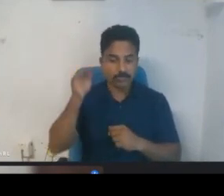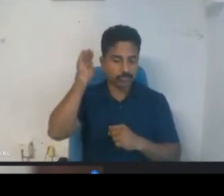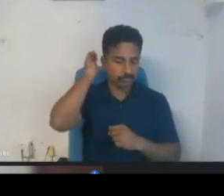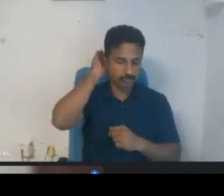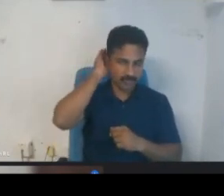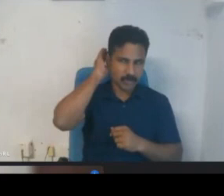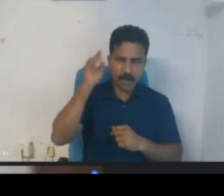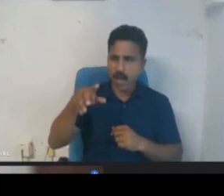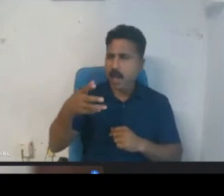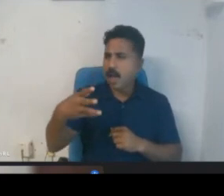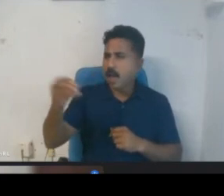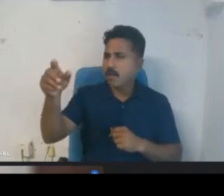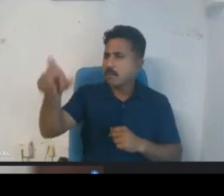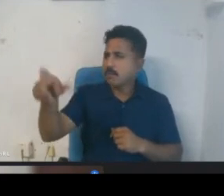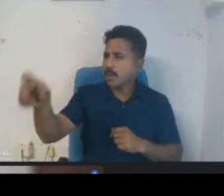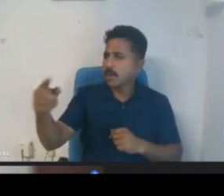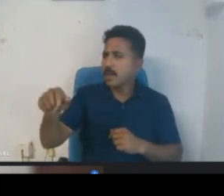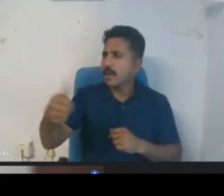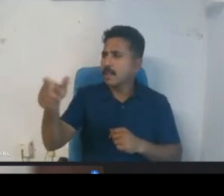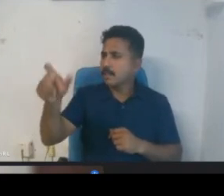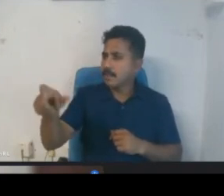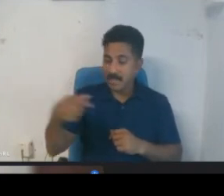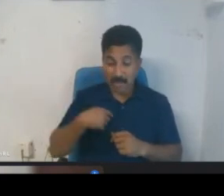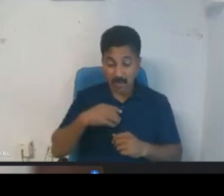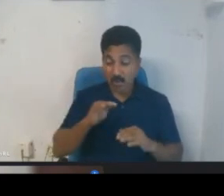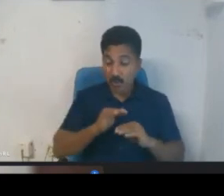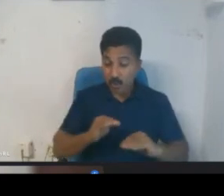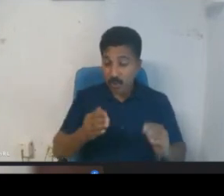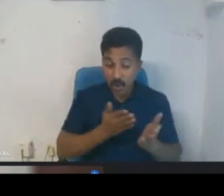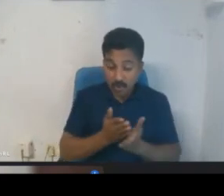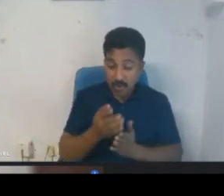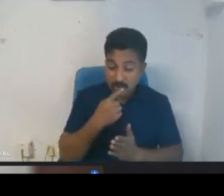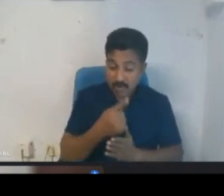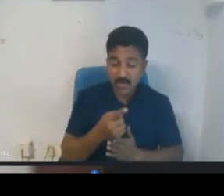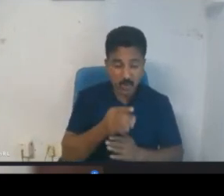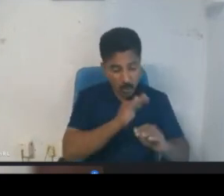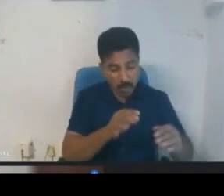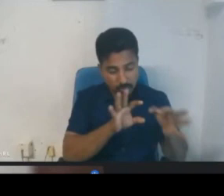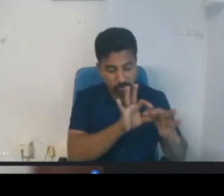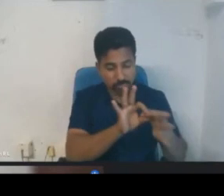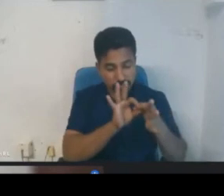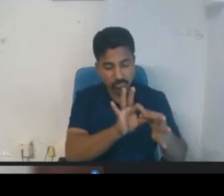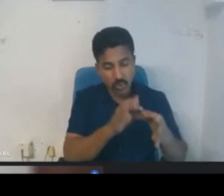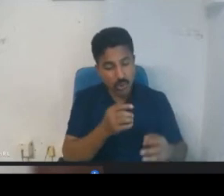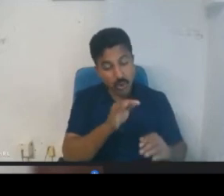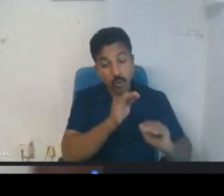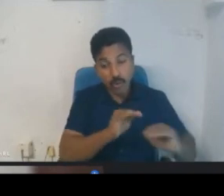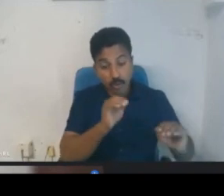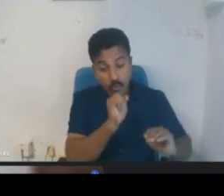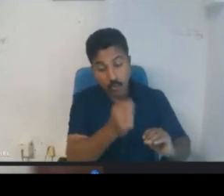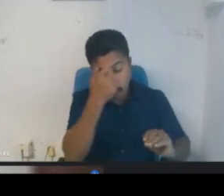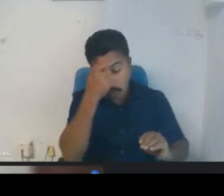ആയിരിക്കുക. എന്താണോ സംസാരിക്കുന്നത്, ഇപ്പം അമ്മ വന്നിട്ട് കുഞ്ഞിൻ്റെ കാര്യം മാത്രമാണ് പറയുന്നത്, കുഞ്ഞിൻ്റെ ബുദ്ധിമുട്ടുകളാണ് മാത്രം